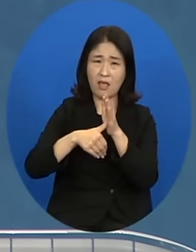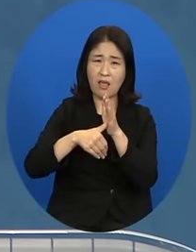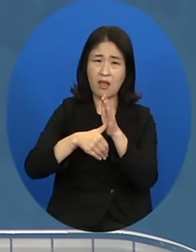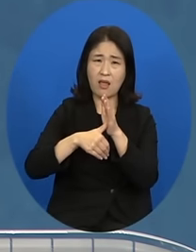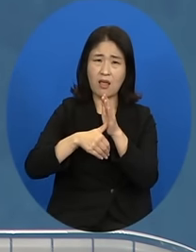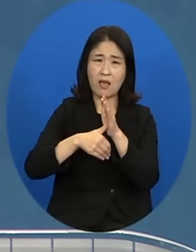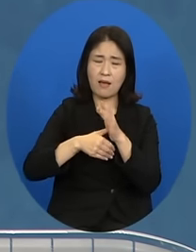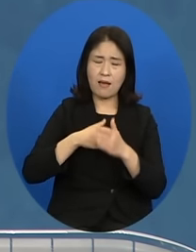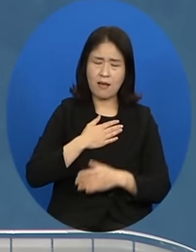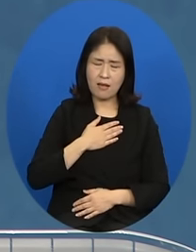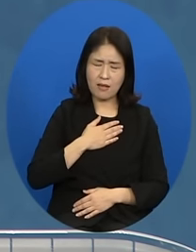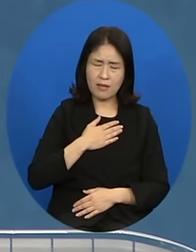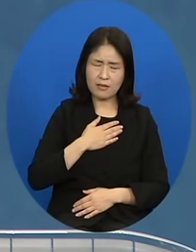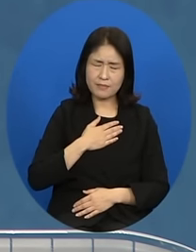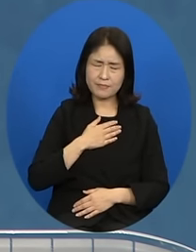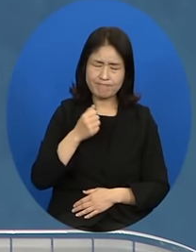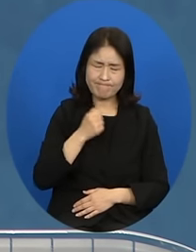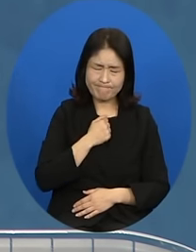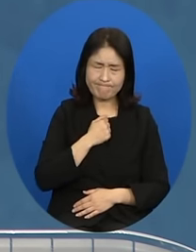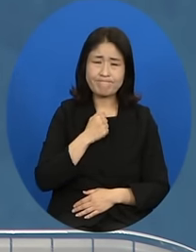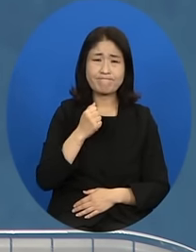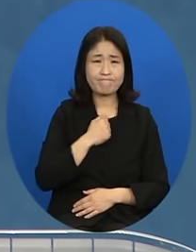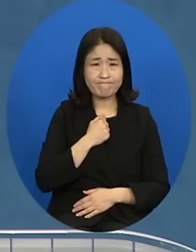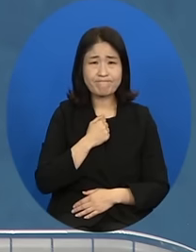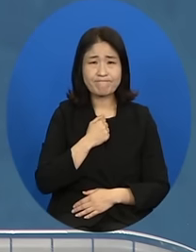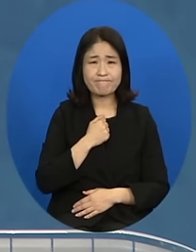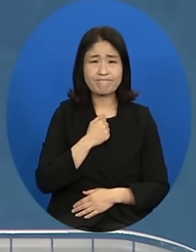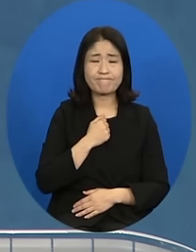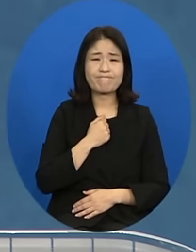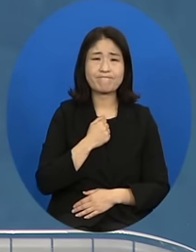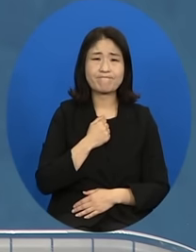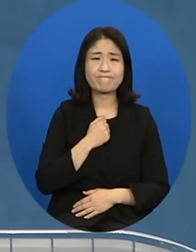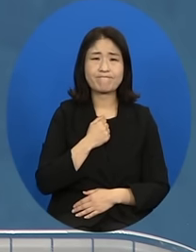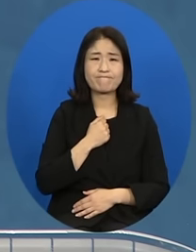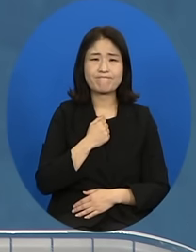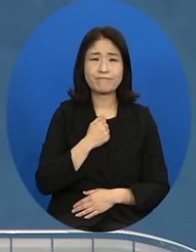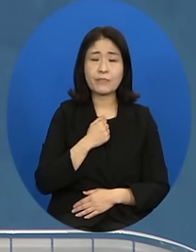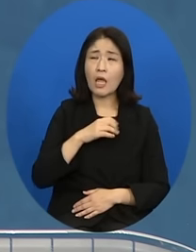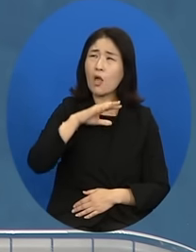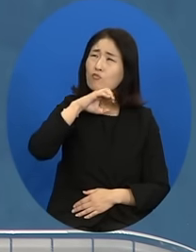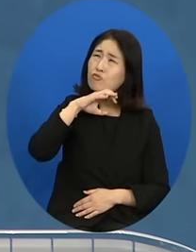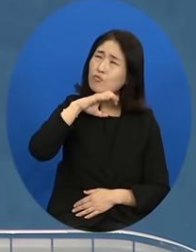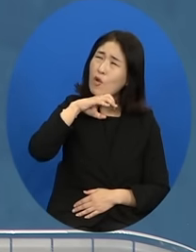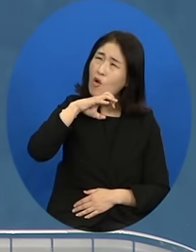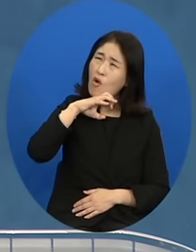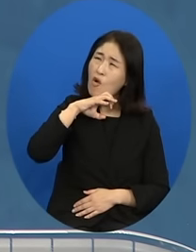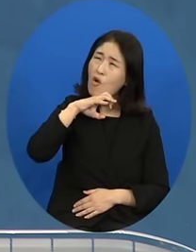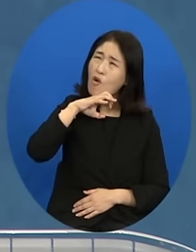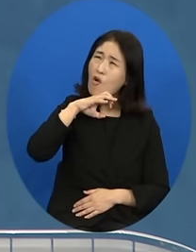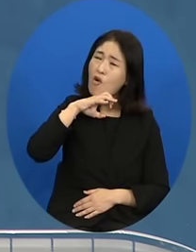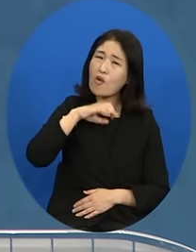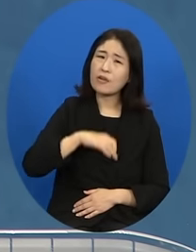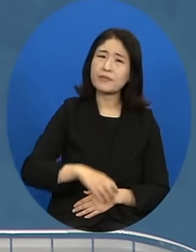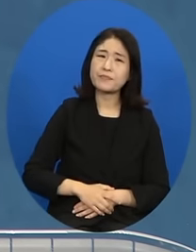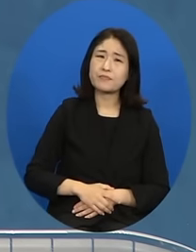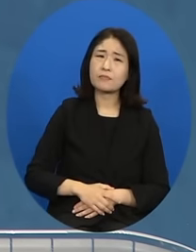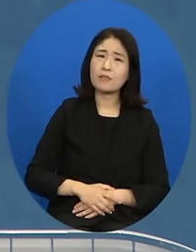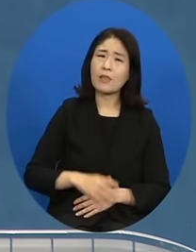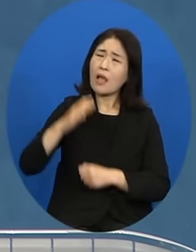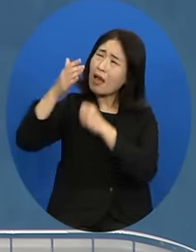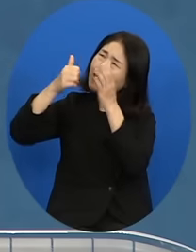나와요. 그리고 그저 턱안이 앉아있는데 불평하는 말 한마디 나왔습니다.